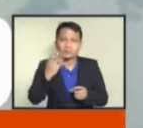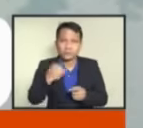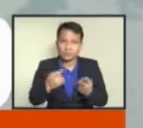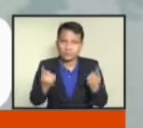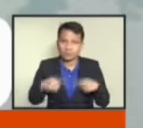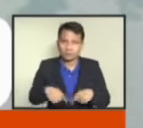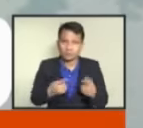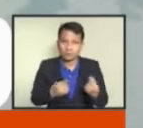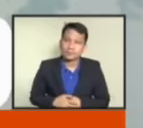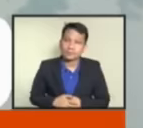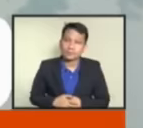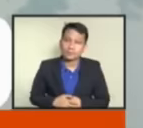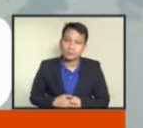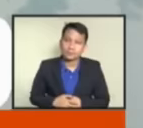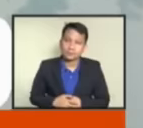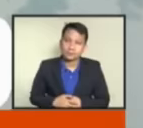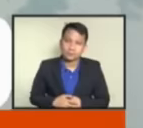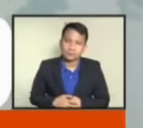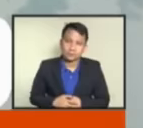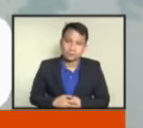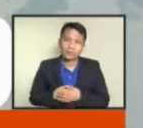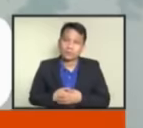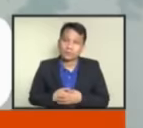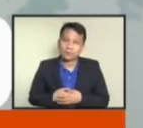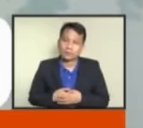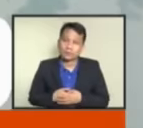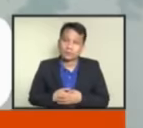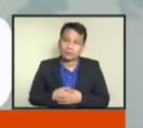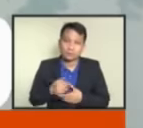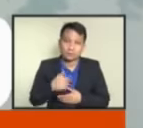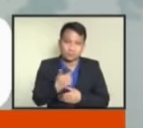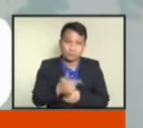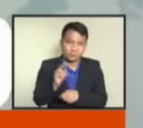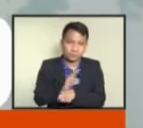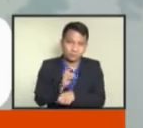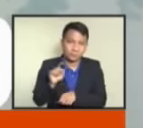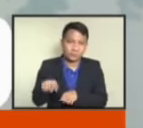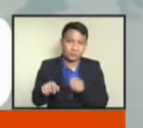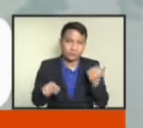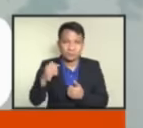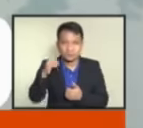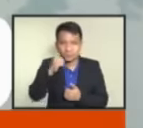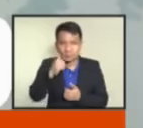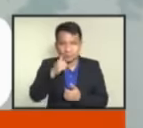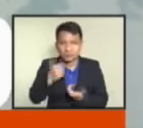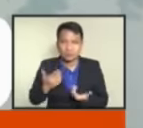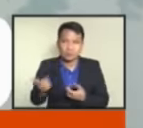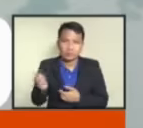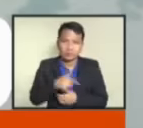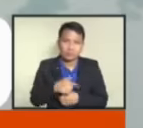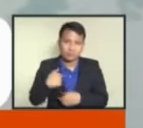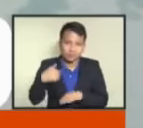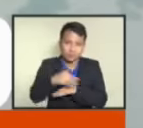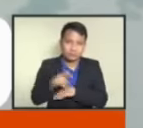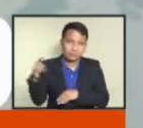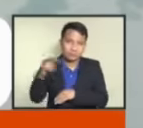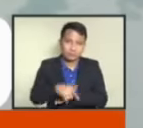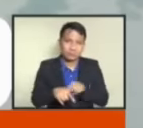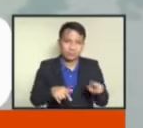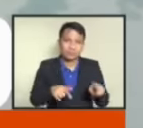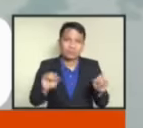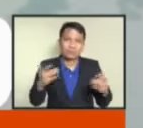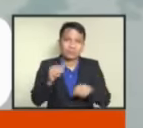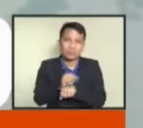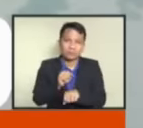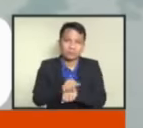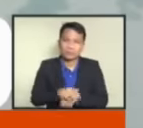ganito ang ginawa mo sa akin. Pati pera ko, gagamitin mo sa pambababae mo. Simulat nang dumating ako dito, wala kang